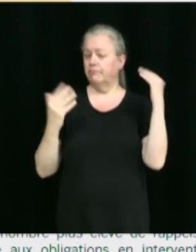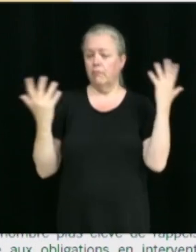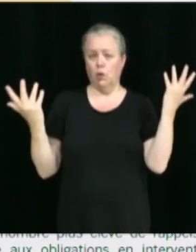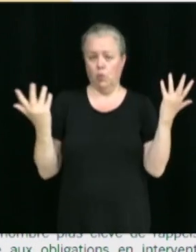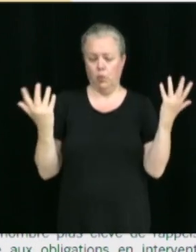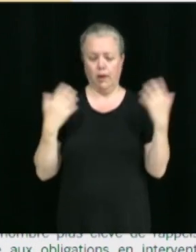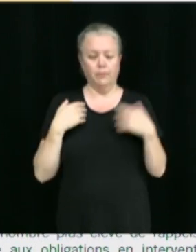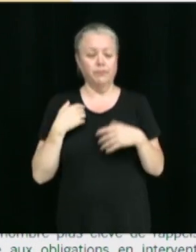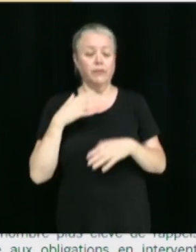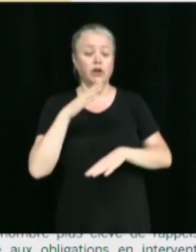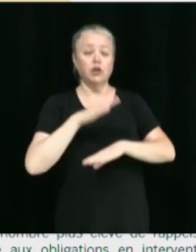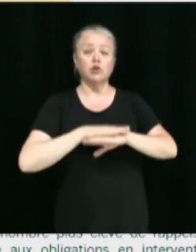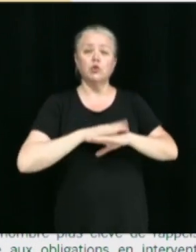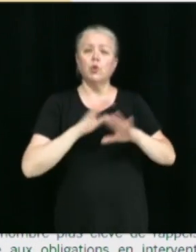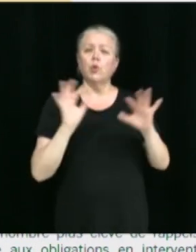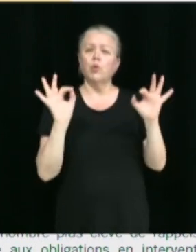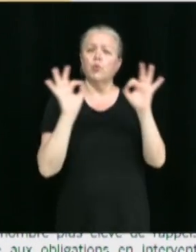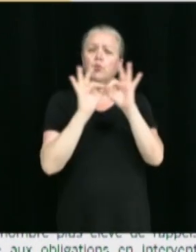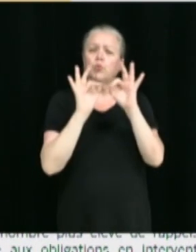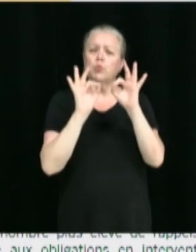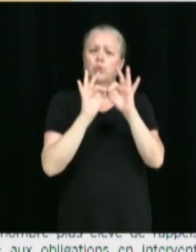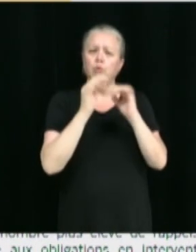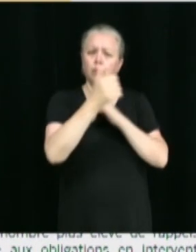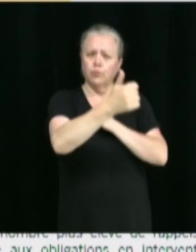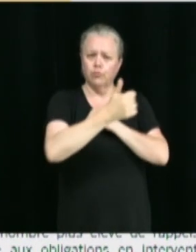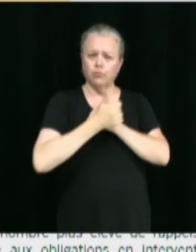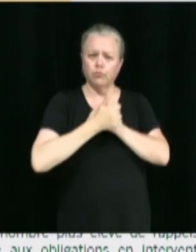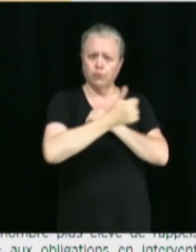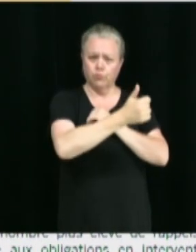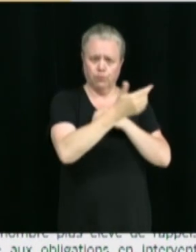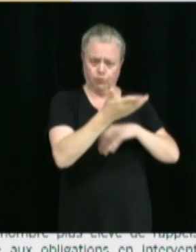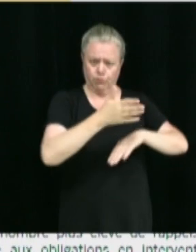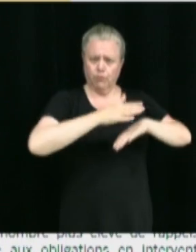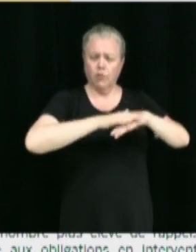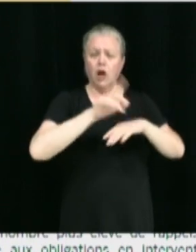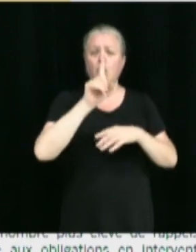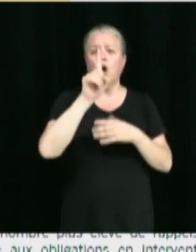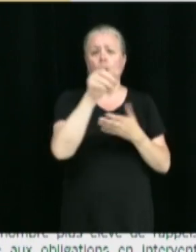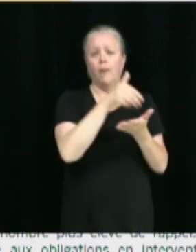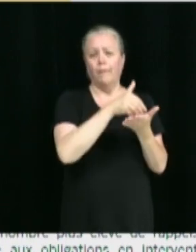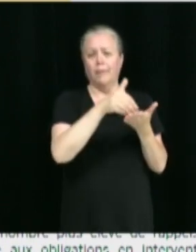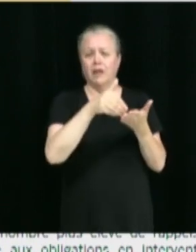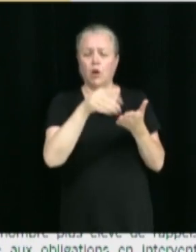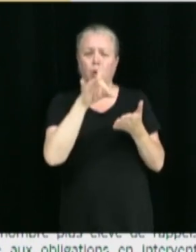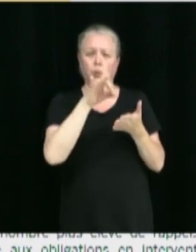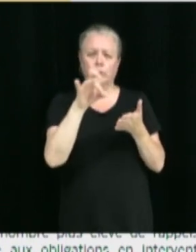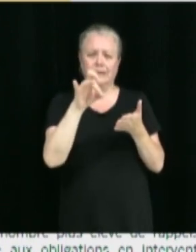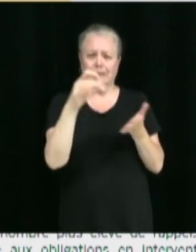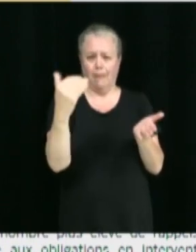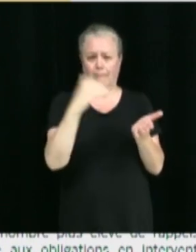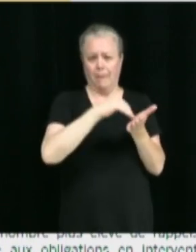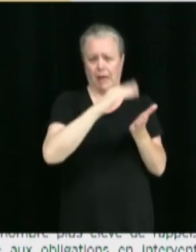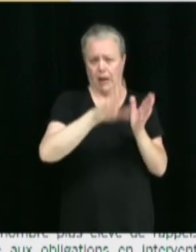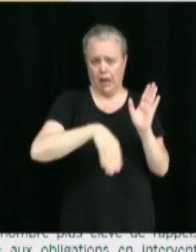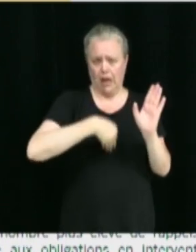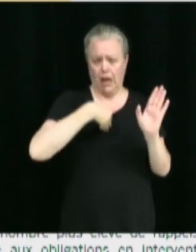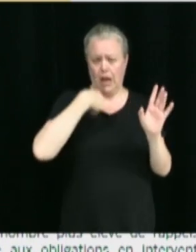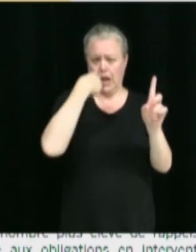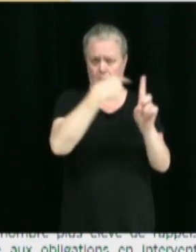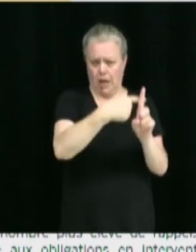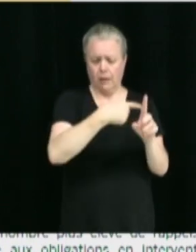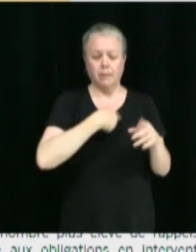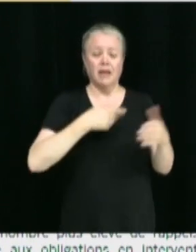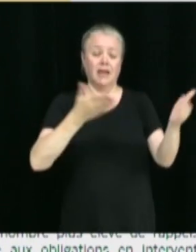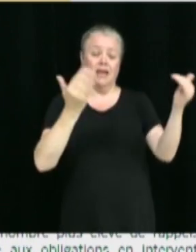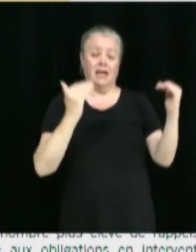augmentation des coûts au niveau du transport, avec 1,8 million supplémentaires, de même qu'au niveau santé et